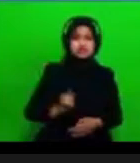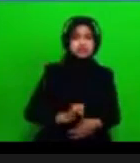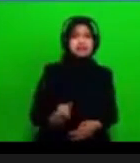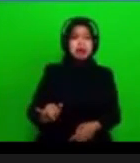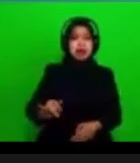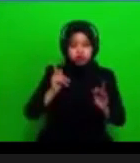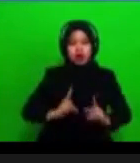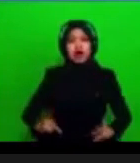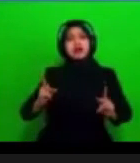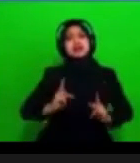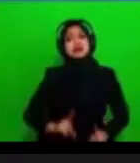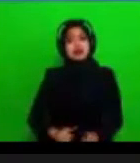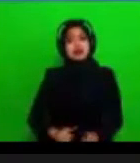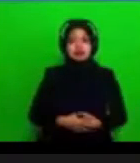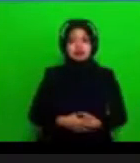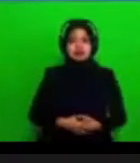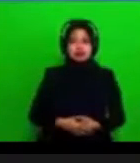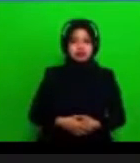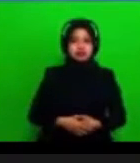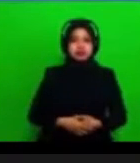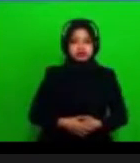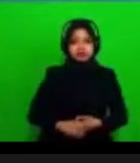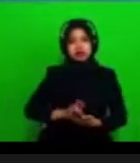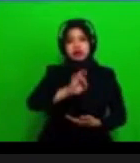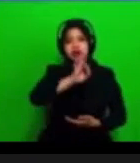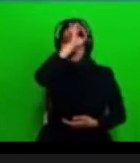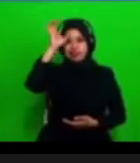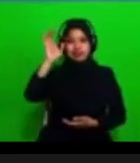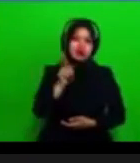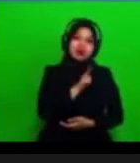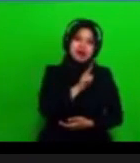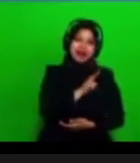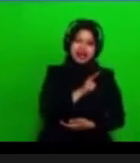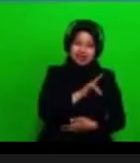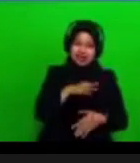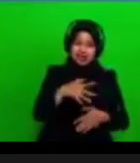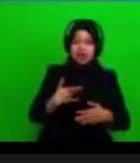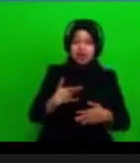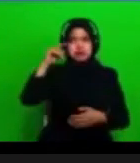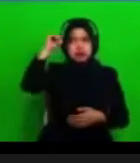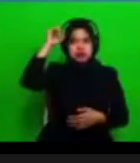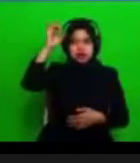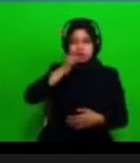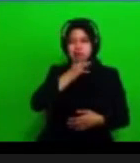susah. Itu karakter. Kemudian kreatif dan mandiri, serta